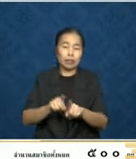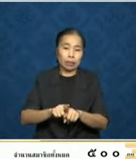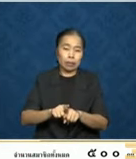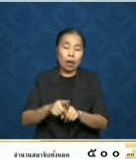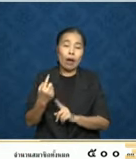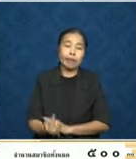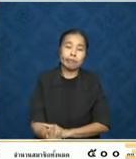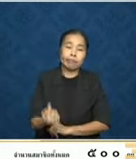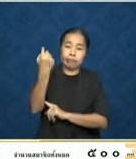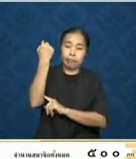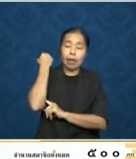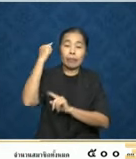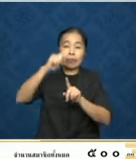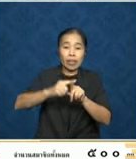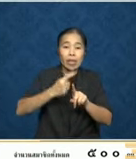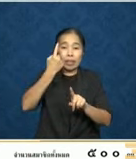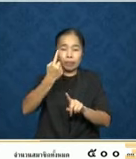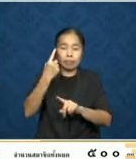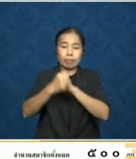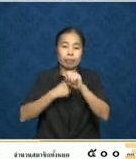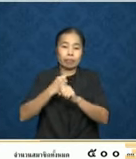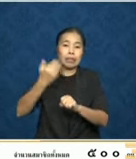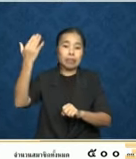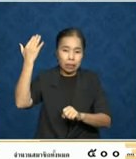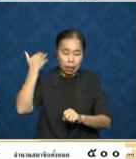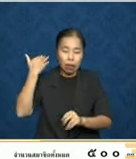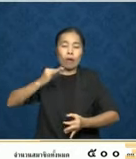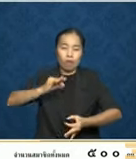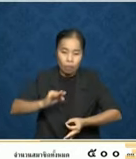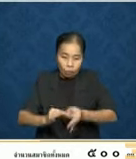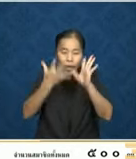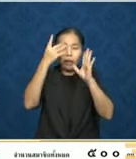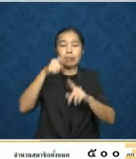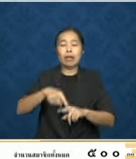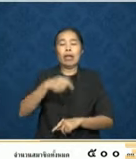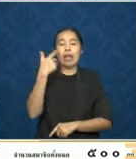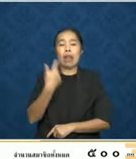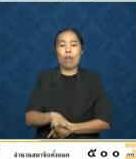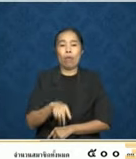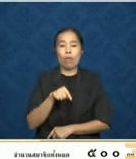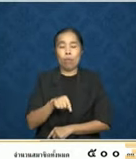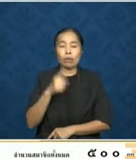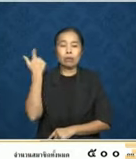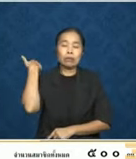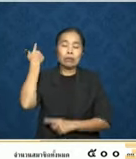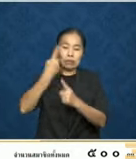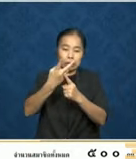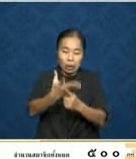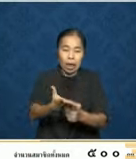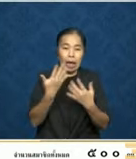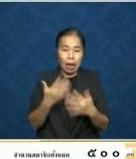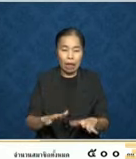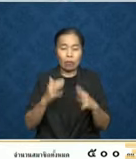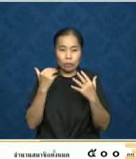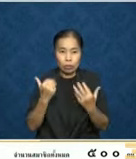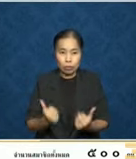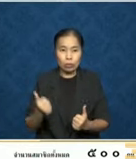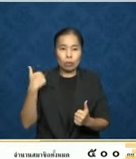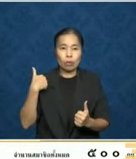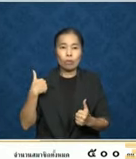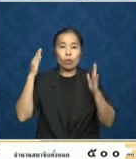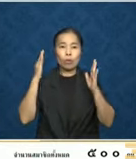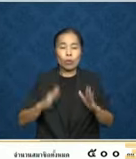เดือนมกราเมื่อปีที่แล้วก็เกิดไฟไหม้ที่บ่อขยะแห่งนี้เช่นกันค่ะถึงขนาดต้องระดมทุกภาคส่วน